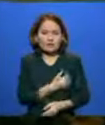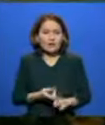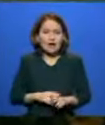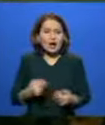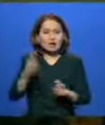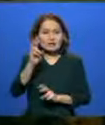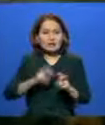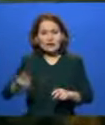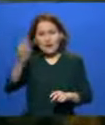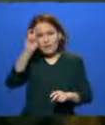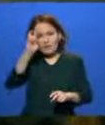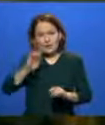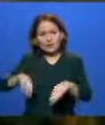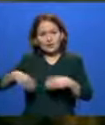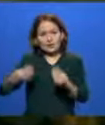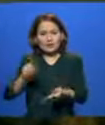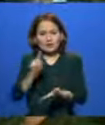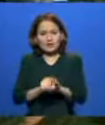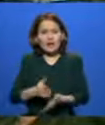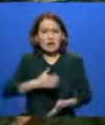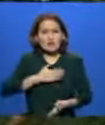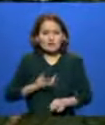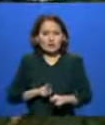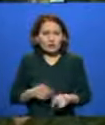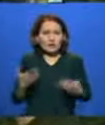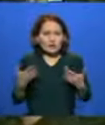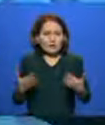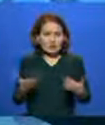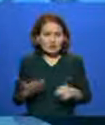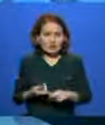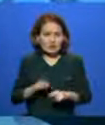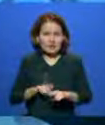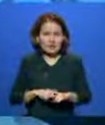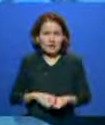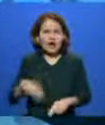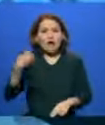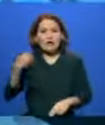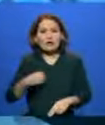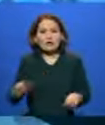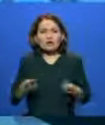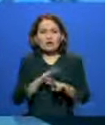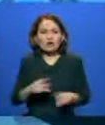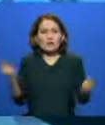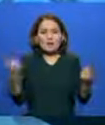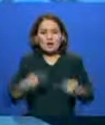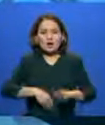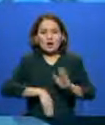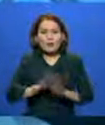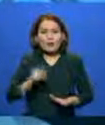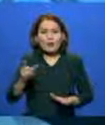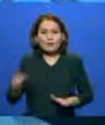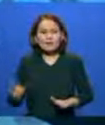кәсіпорнына мемлекет иелігіне өтуі керек. Біздің талабымыз осы. Франция үкіметі дағдарысты еңсеру үшін